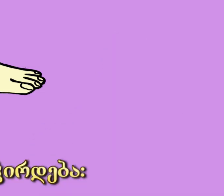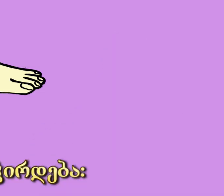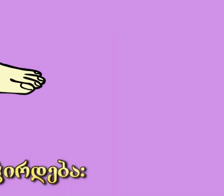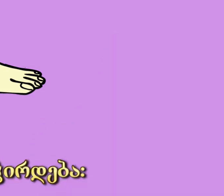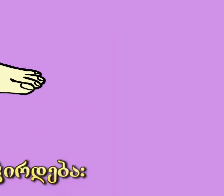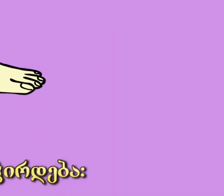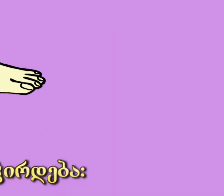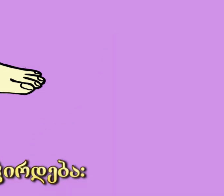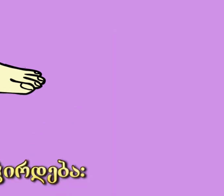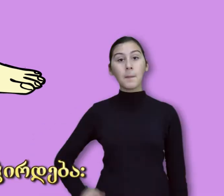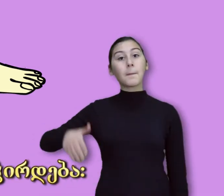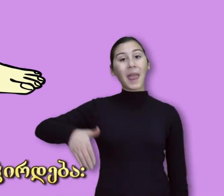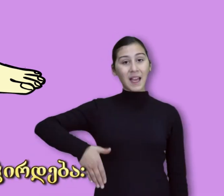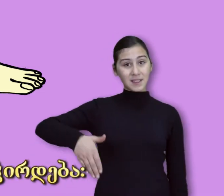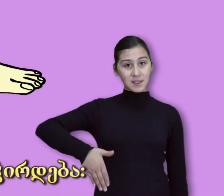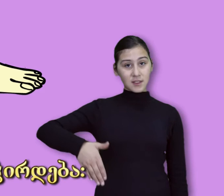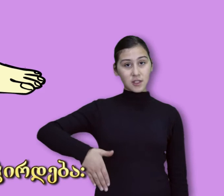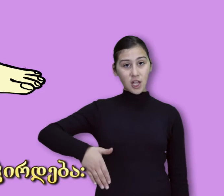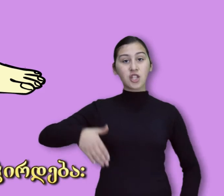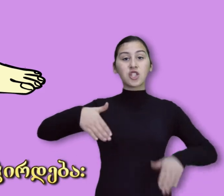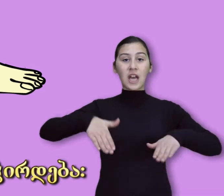ფეხზე ჩასაცმელად დამჭირდება